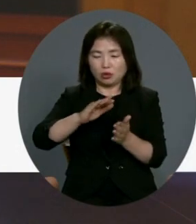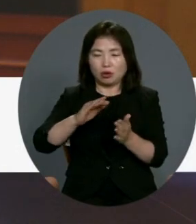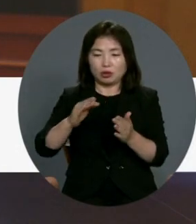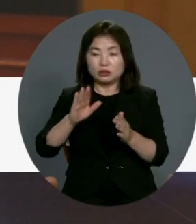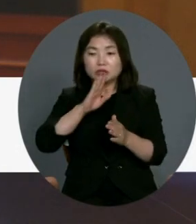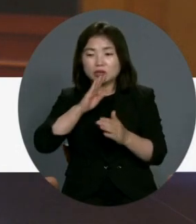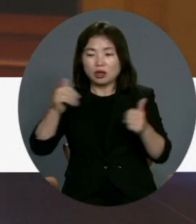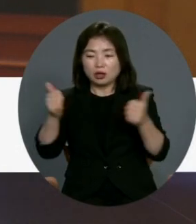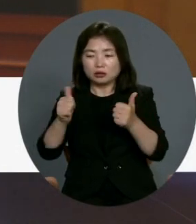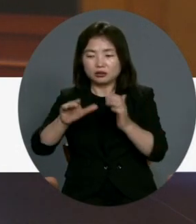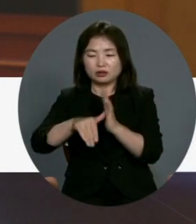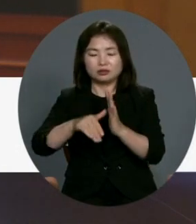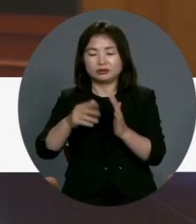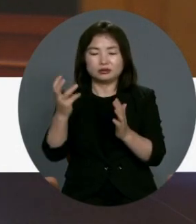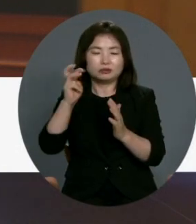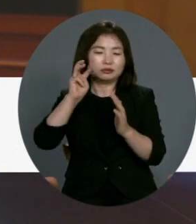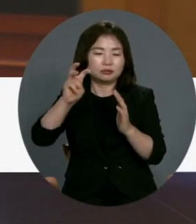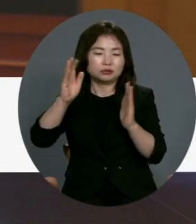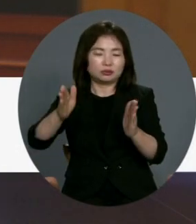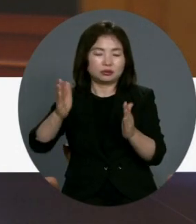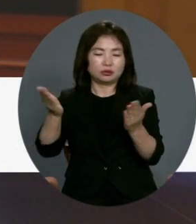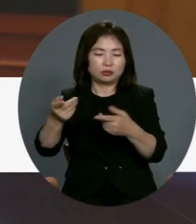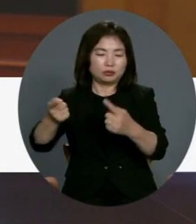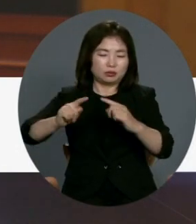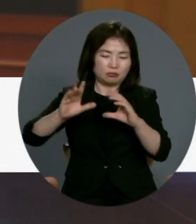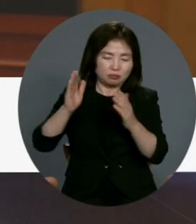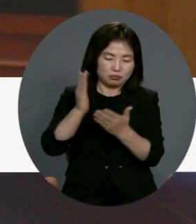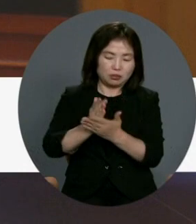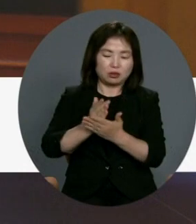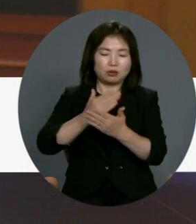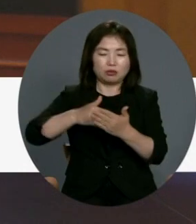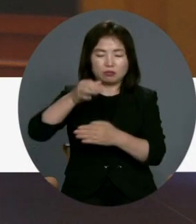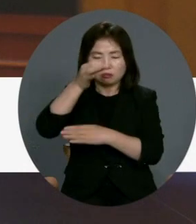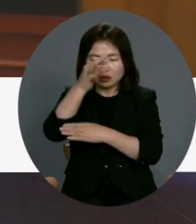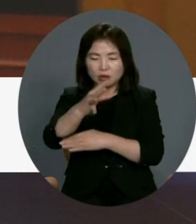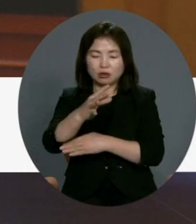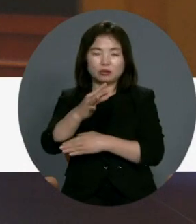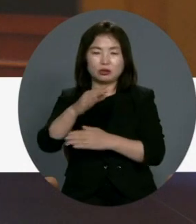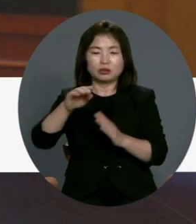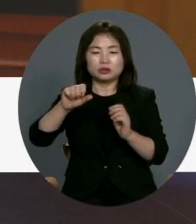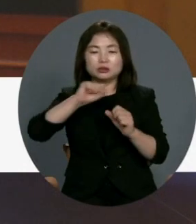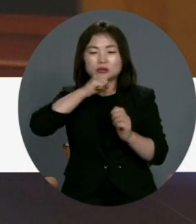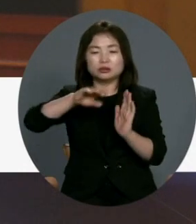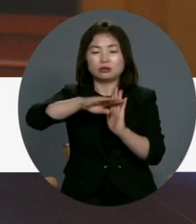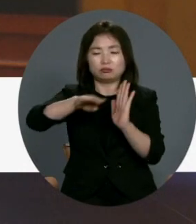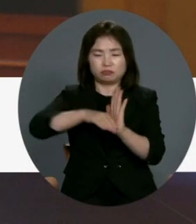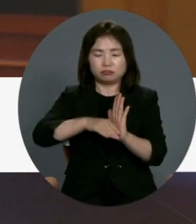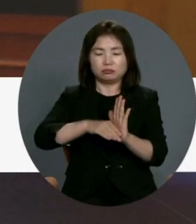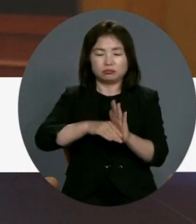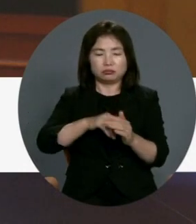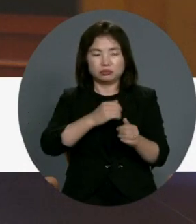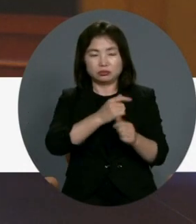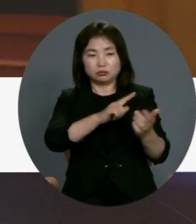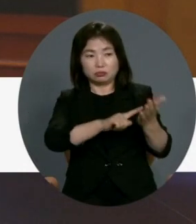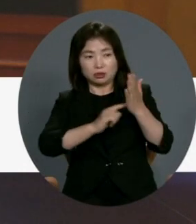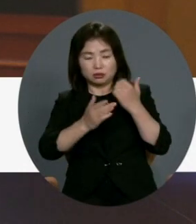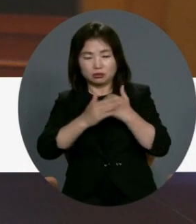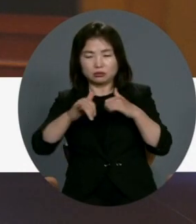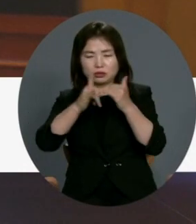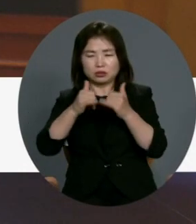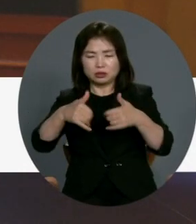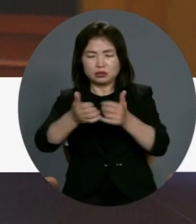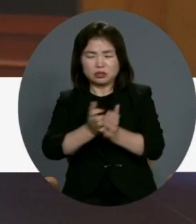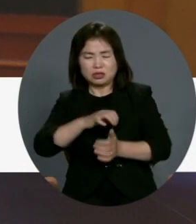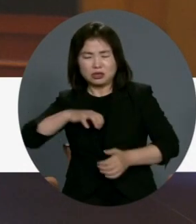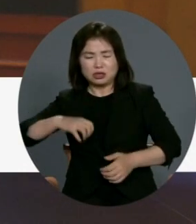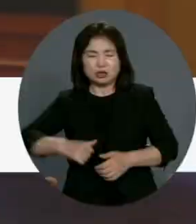본회의에선 30일 출석정지와 공개회의에서의 사과 징계로 축소된 겁니다. 시민단체 비판이 거셉니다. 변예주